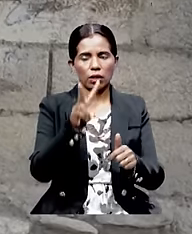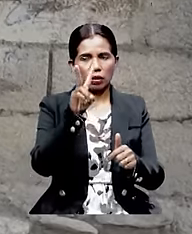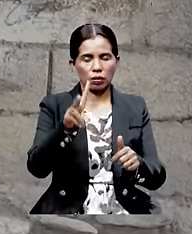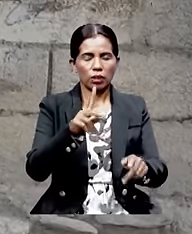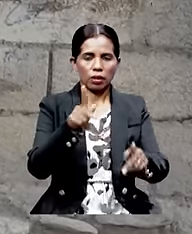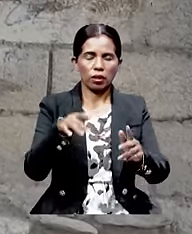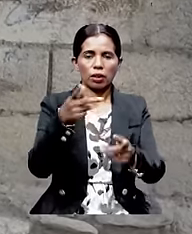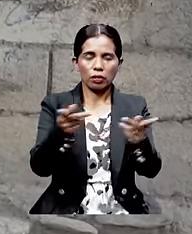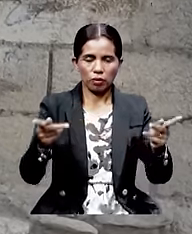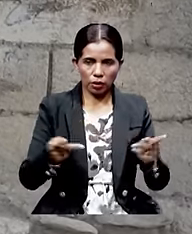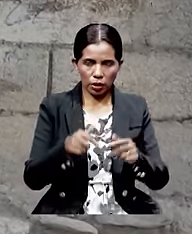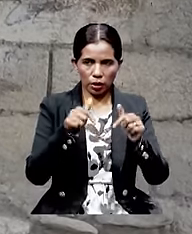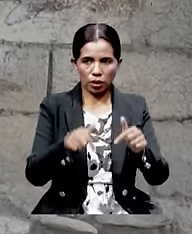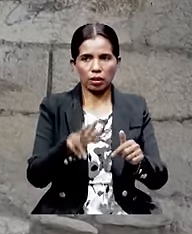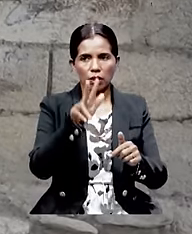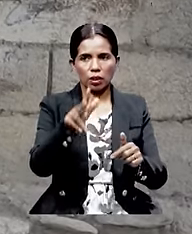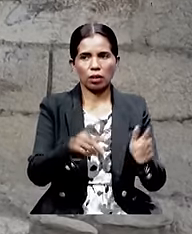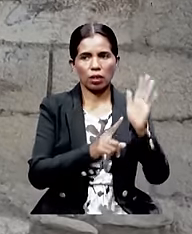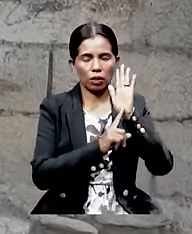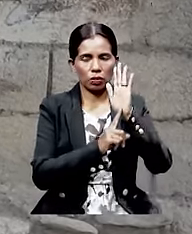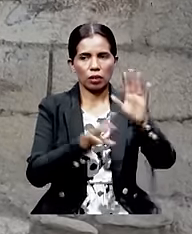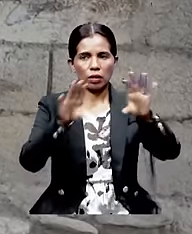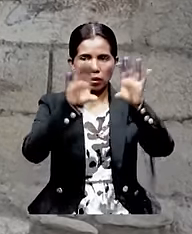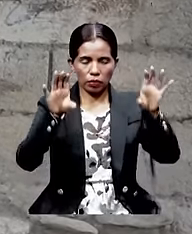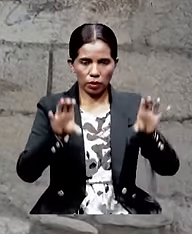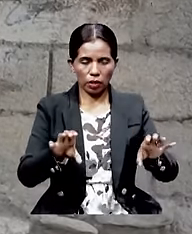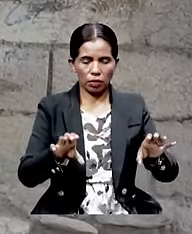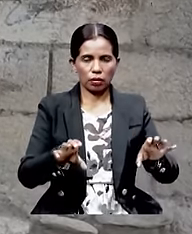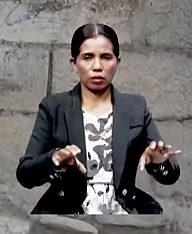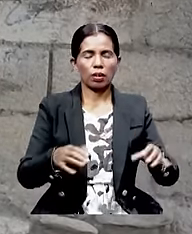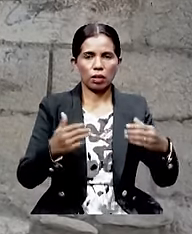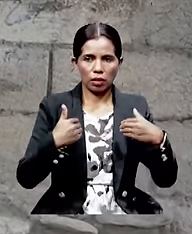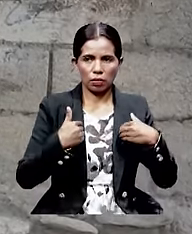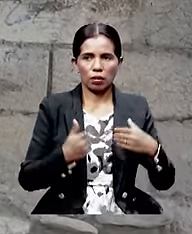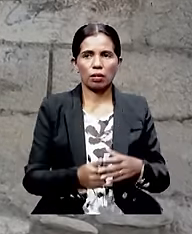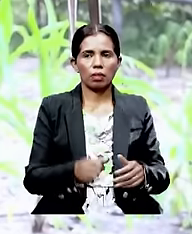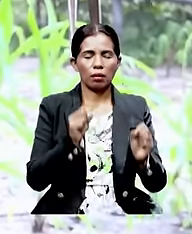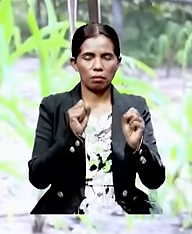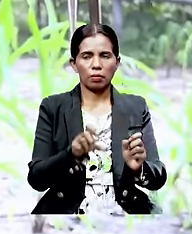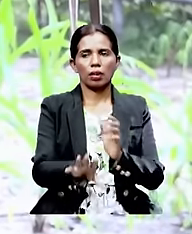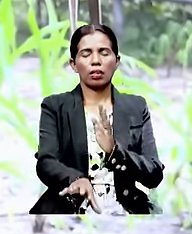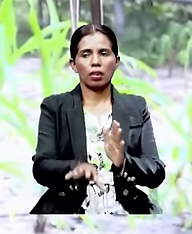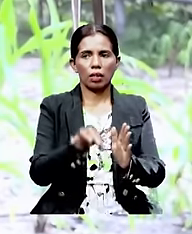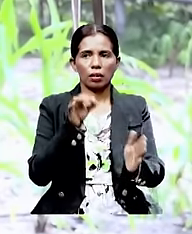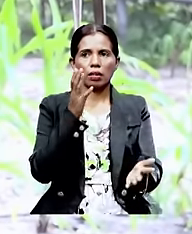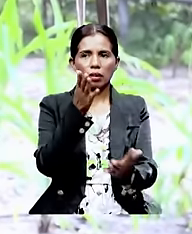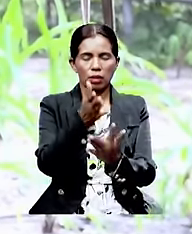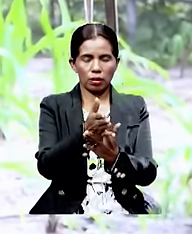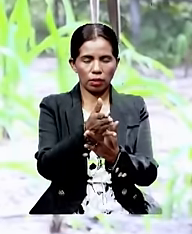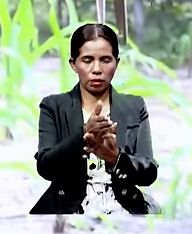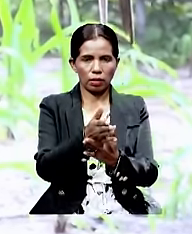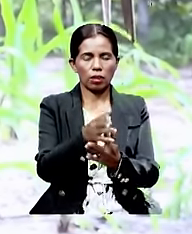ne ia, terceiro ne tem hatu ne certificado ne ve carik ne ia, ida ne, ter ne bela hetan tama bai ia. Umuk